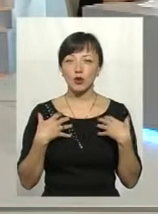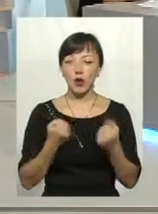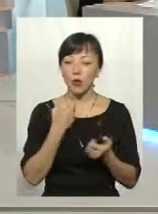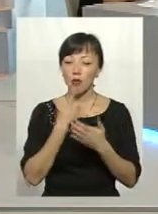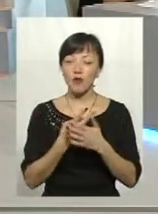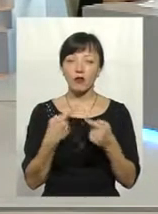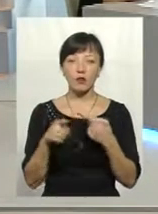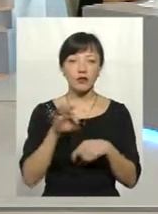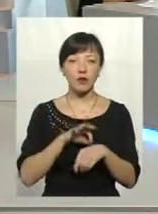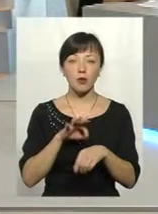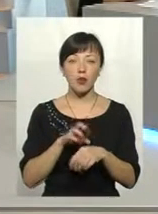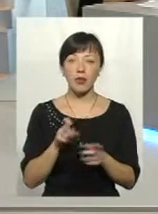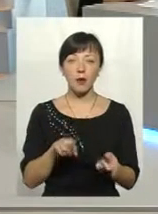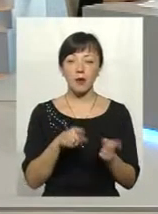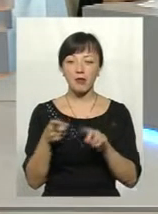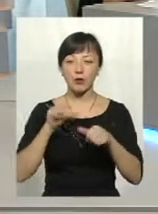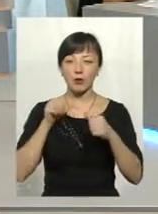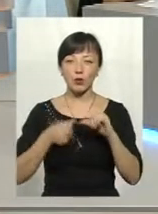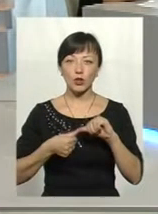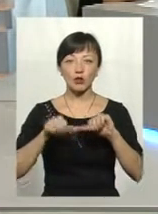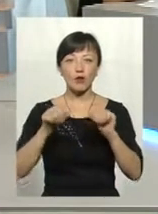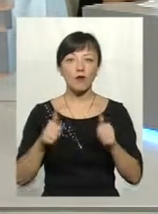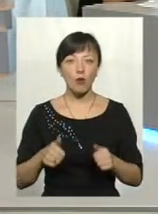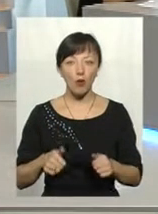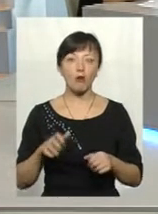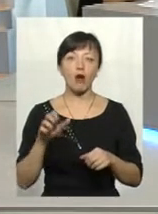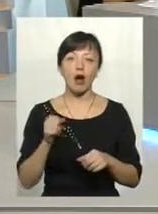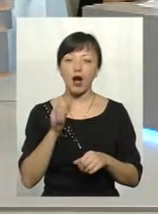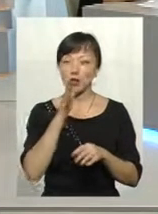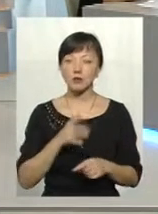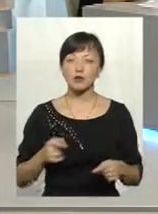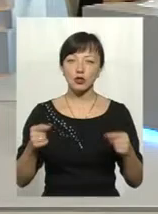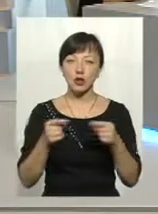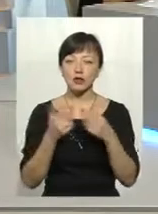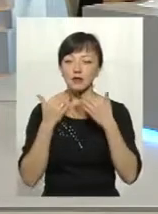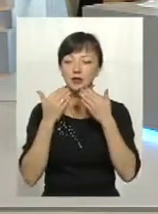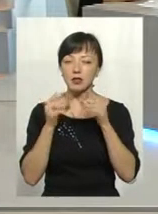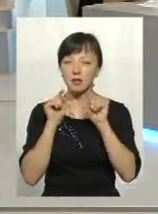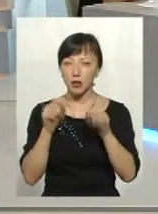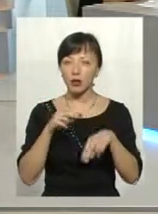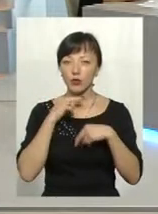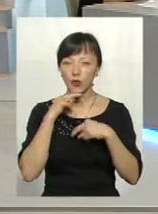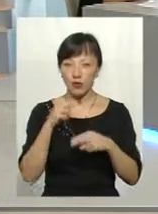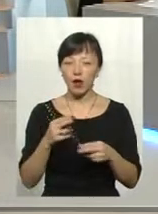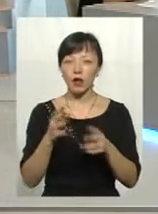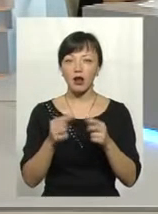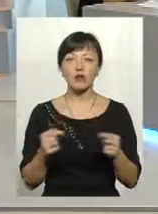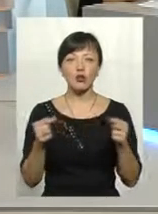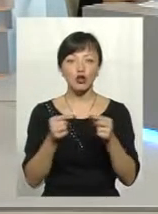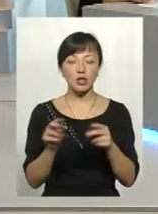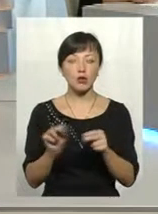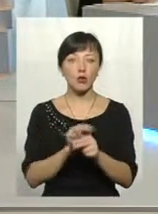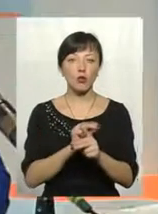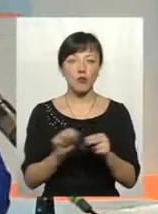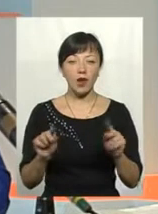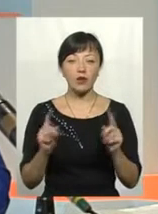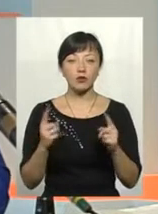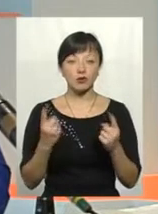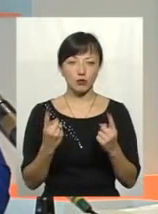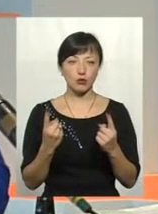інших хвороб, не переводити їх в хронічну форму, а своєчасно звертати на це увагу, своєчасно лікувати. Тому